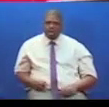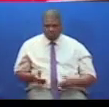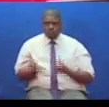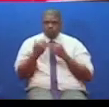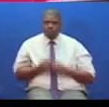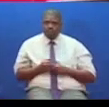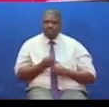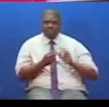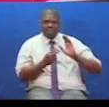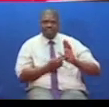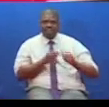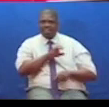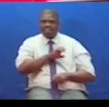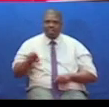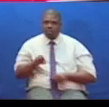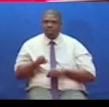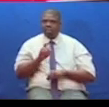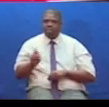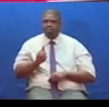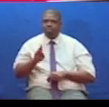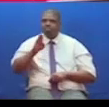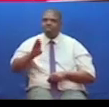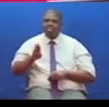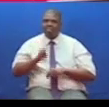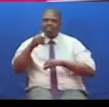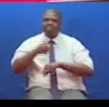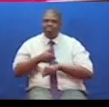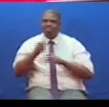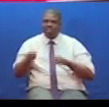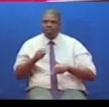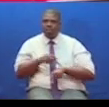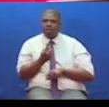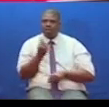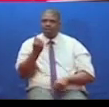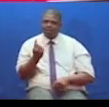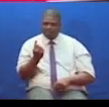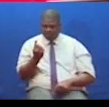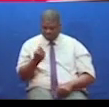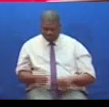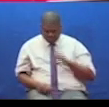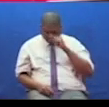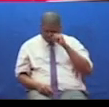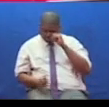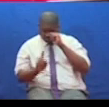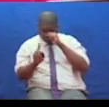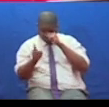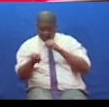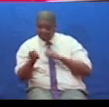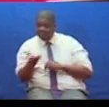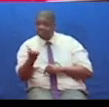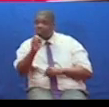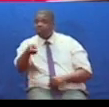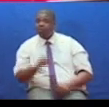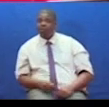Unahitaji 7000 cubic feet kuzalisha 1 megawatt hour. Je, hiyo gesi